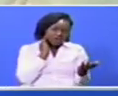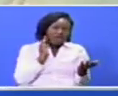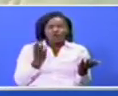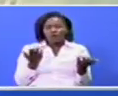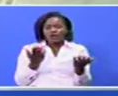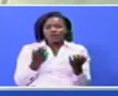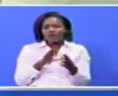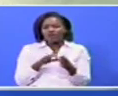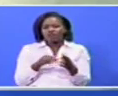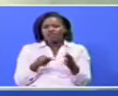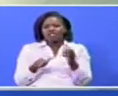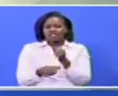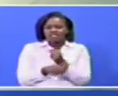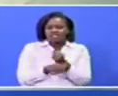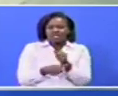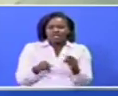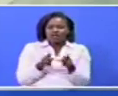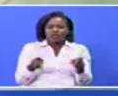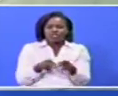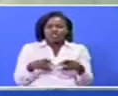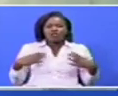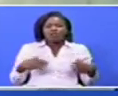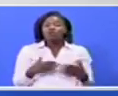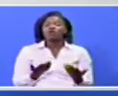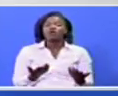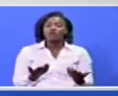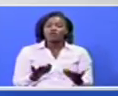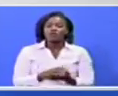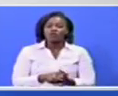pale. Wananchi wawe katika hali gani?